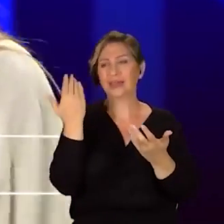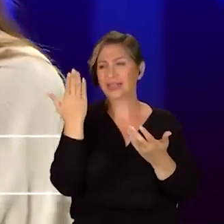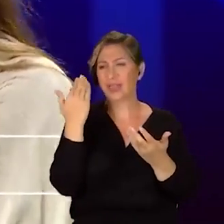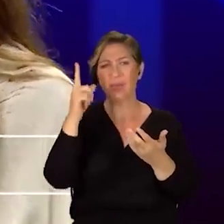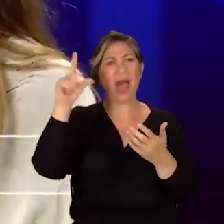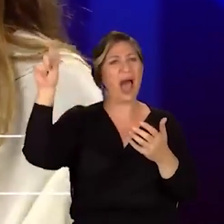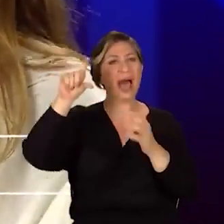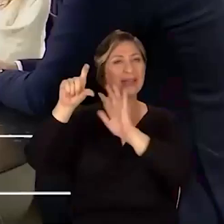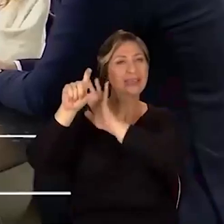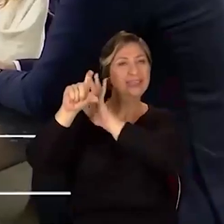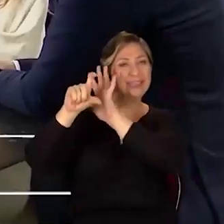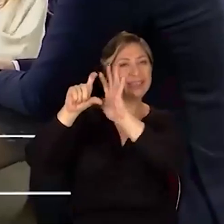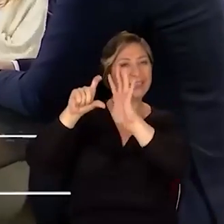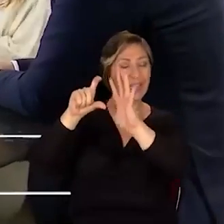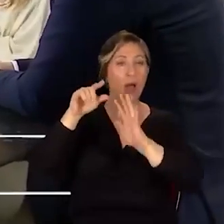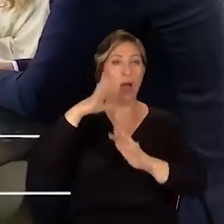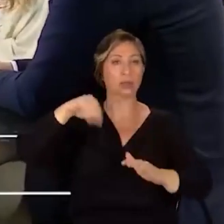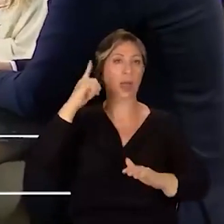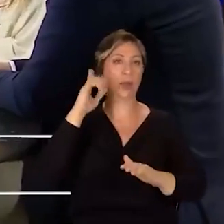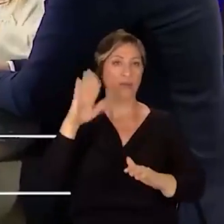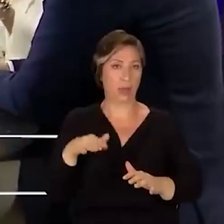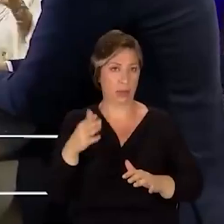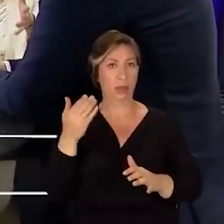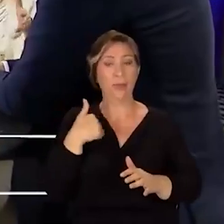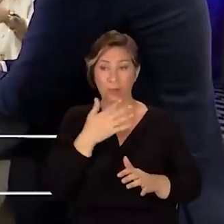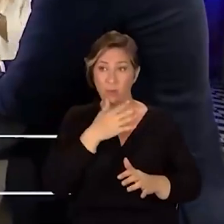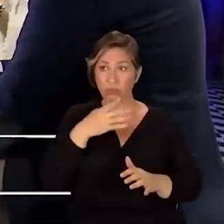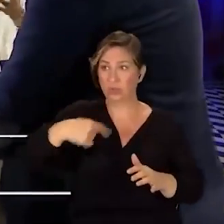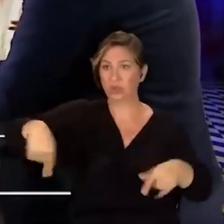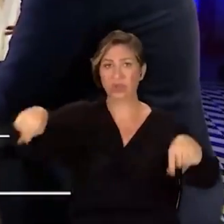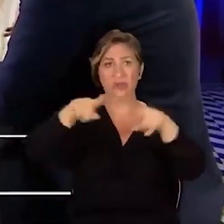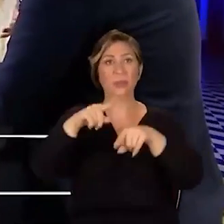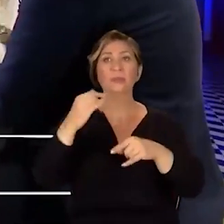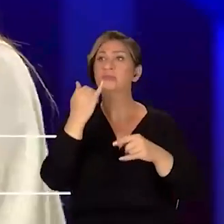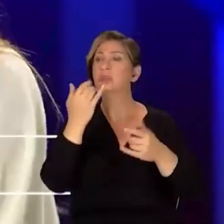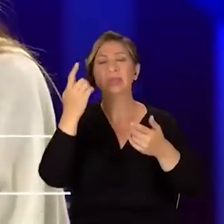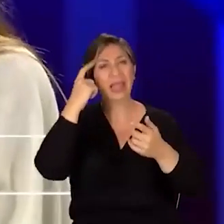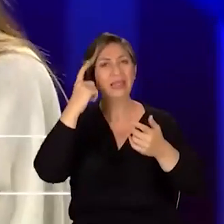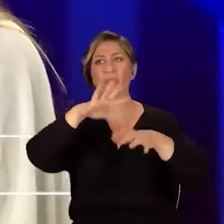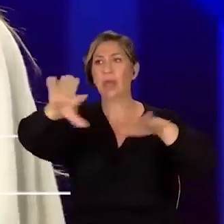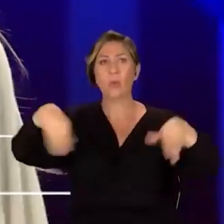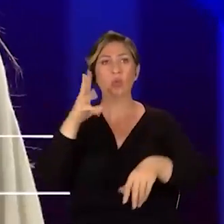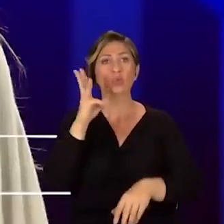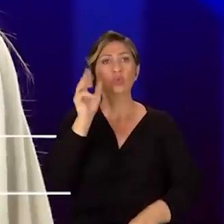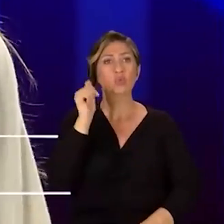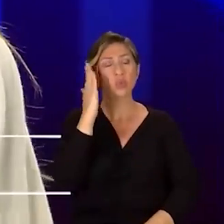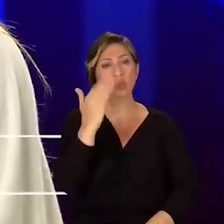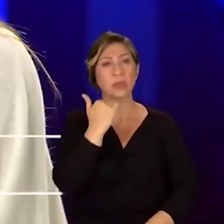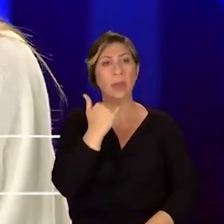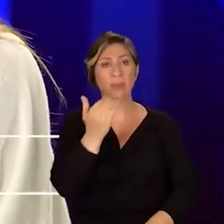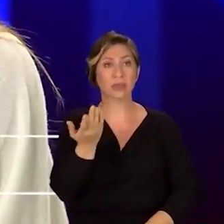geçenlerde bir ay tutuldu. Ondan herkesin haberi vardı ve ben biliyorum. Çevremdeki işte konu komşu herkes o 3 gün boyunca